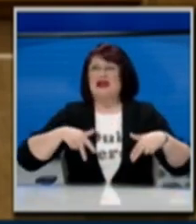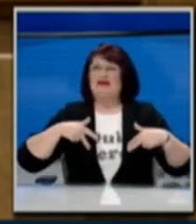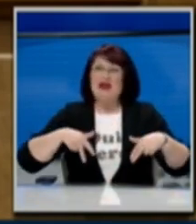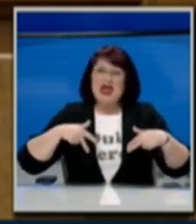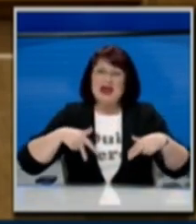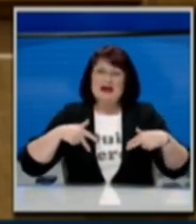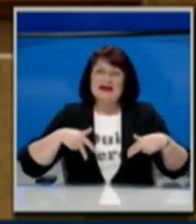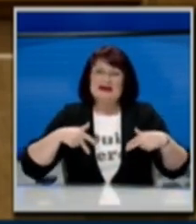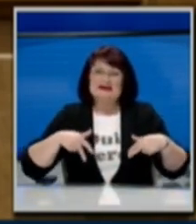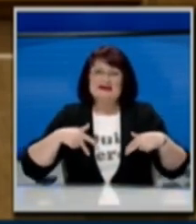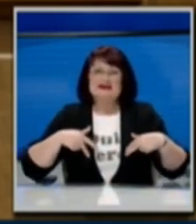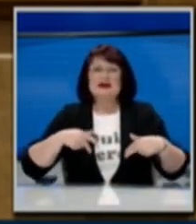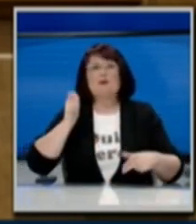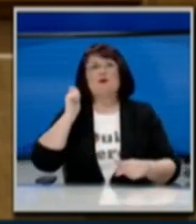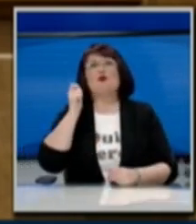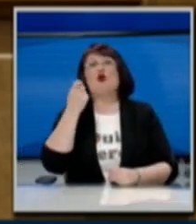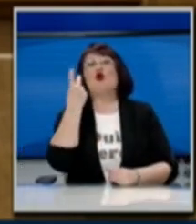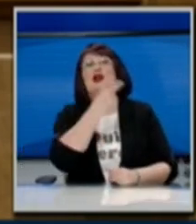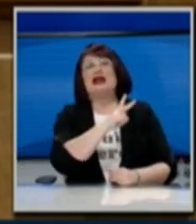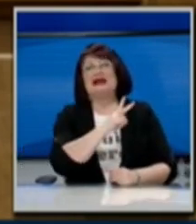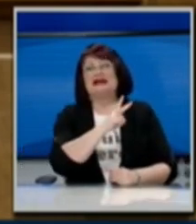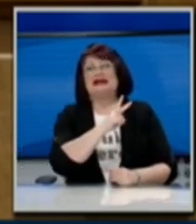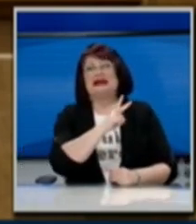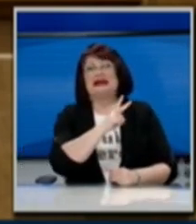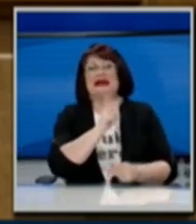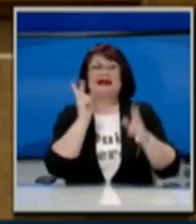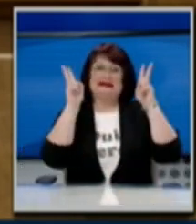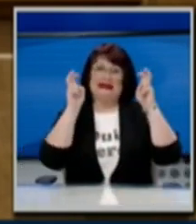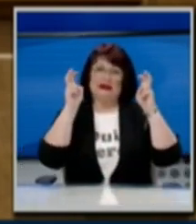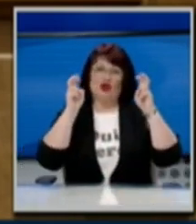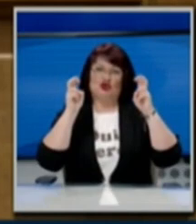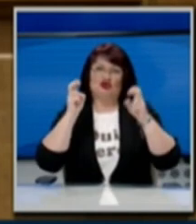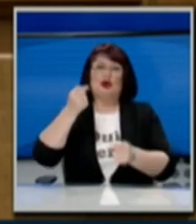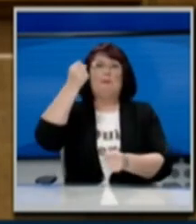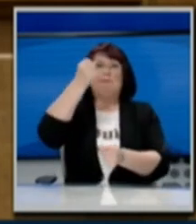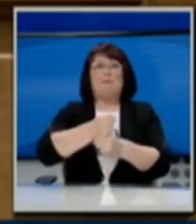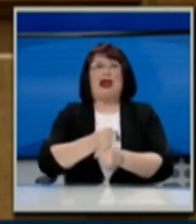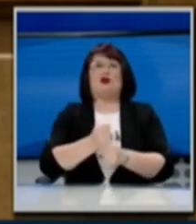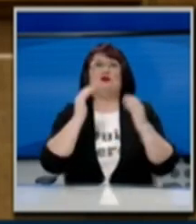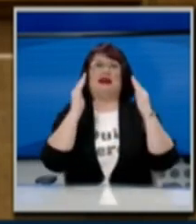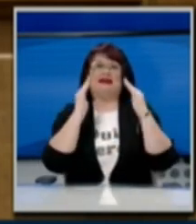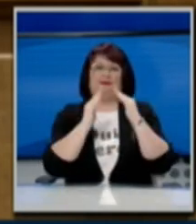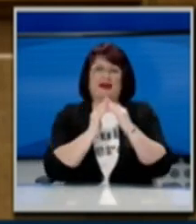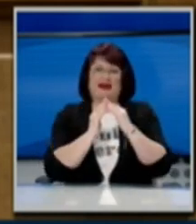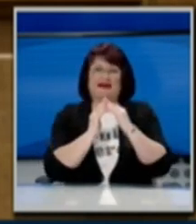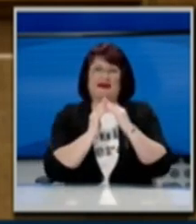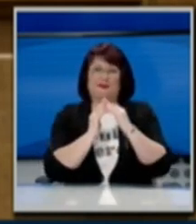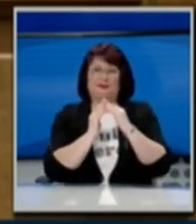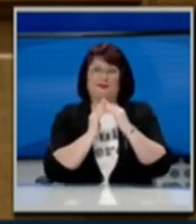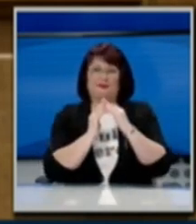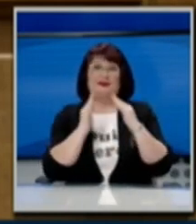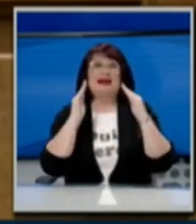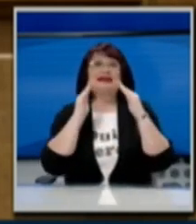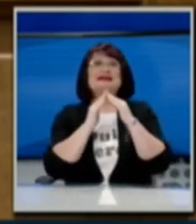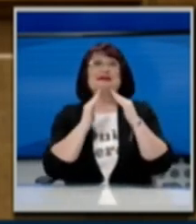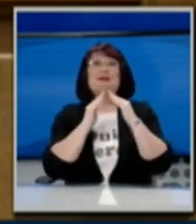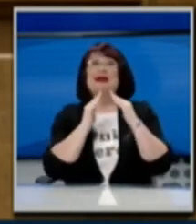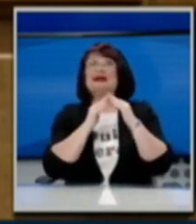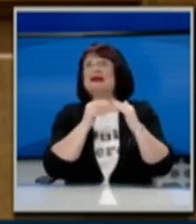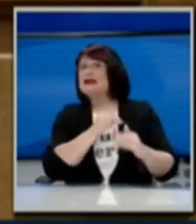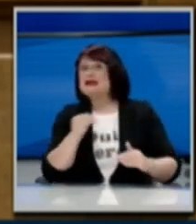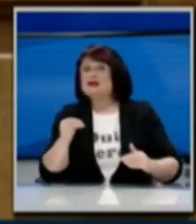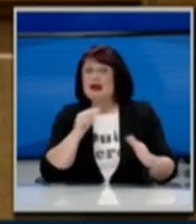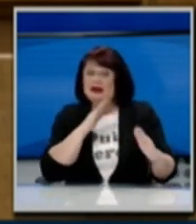κυβέρνηση που βάσισε την πολιτική της στο «μένουμε σπίτι» και υπογράμμισε το σπίτι ως μέσο προστασίας